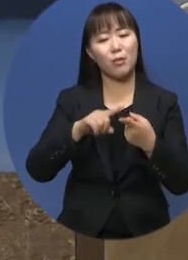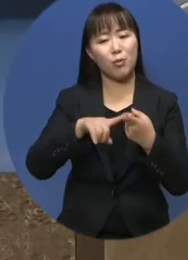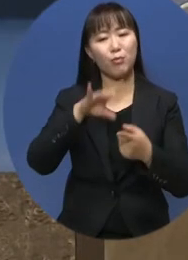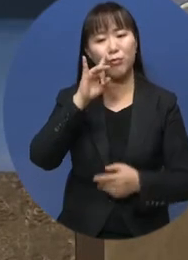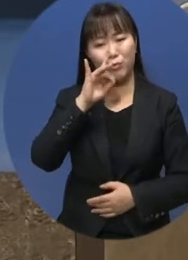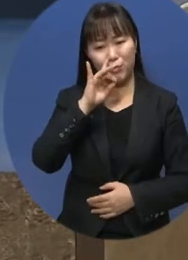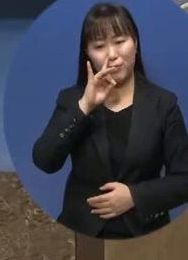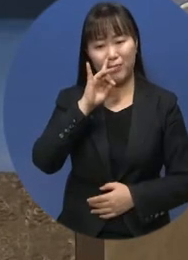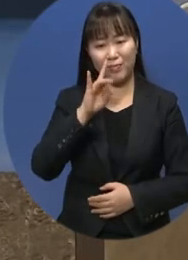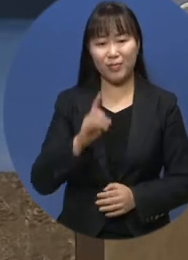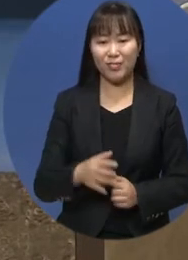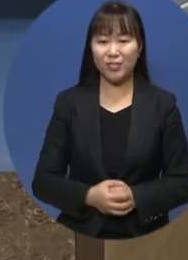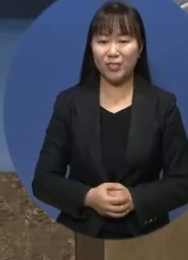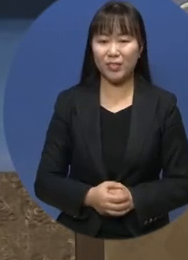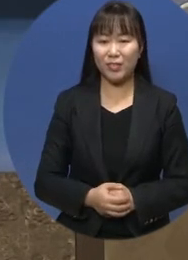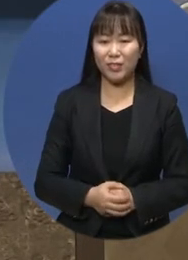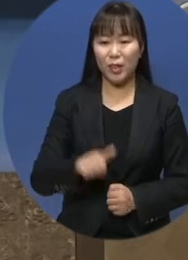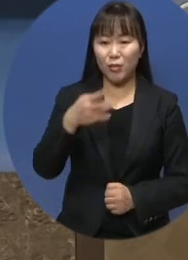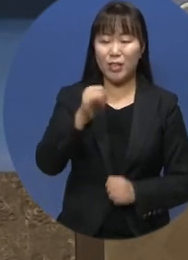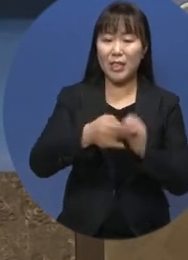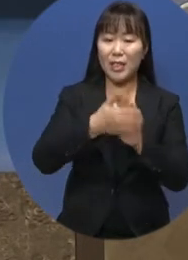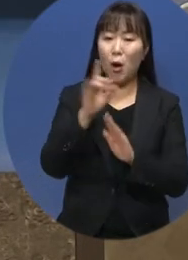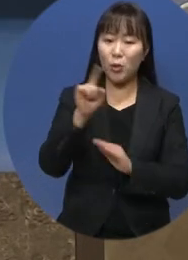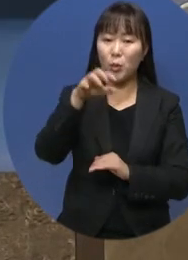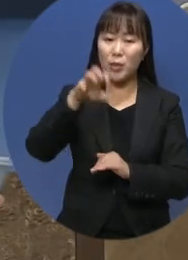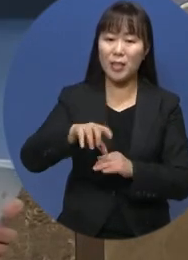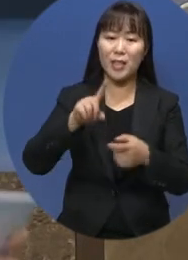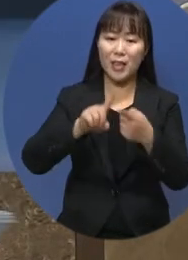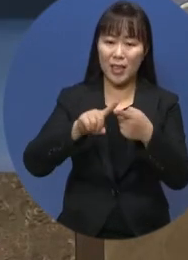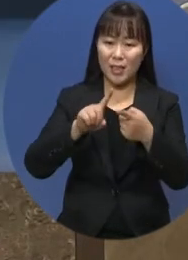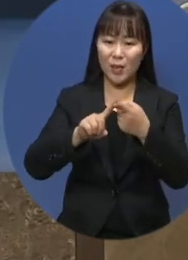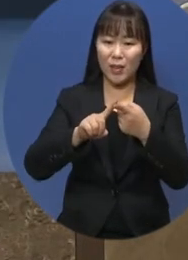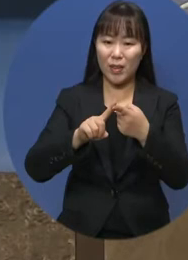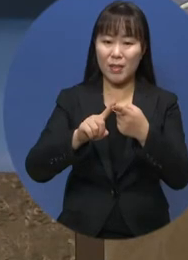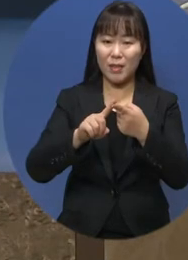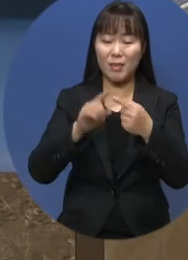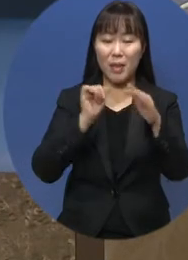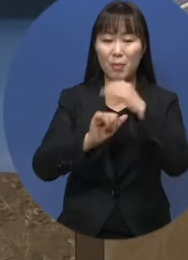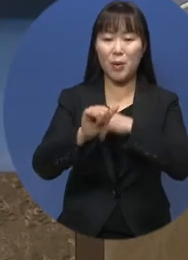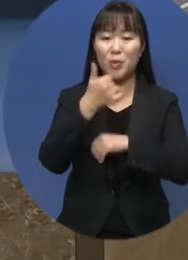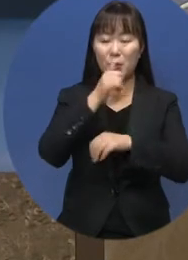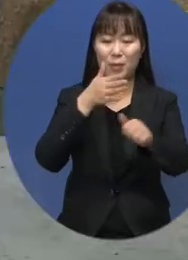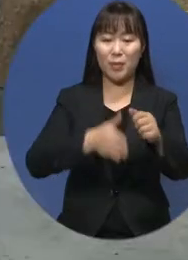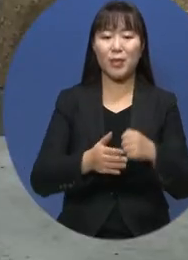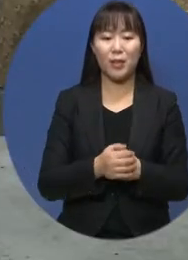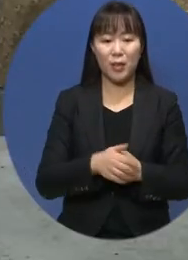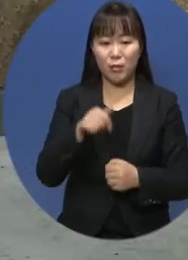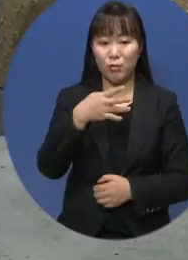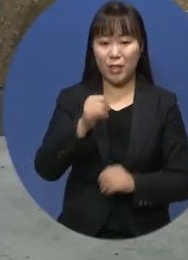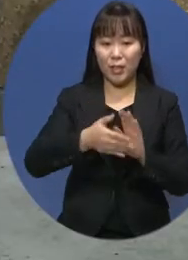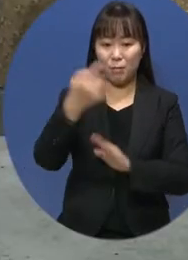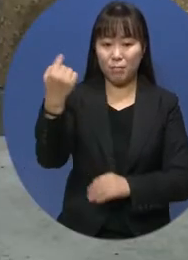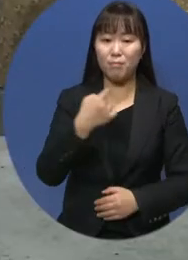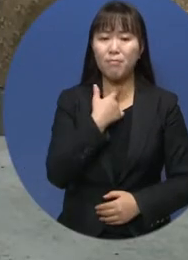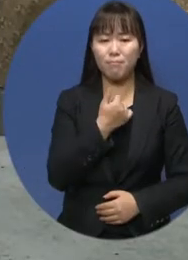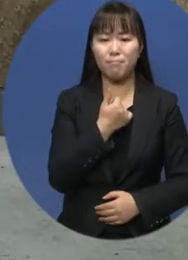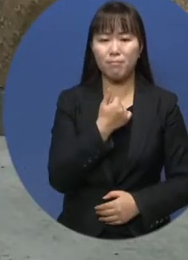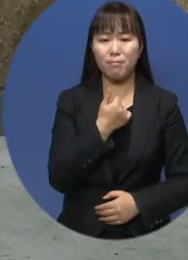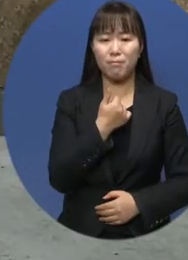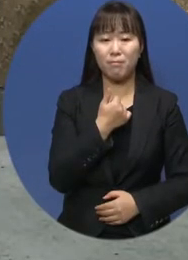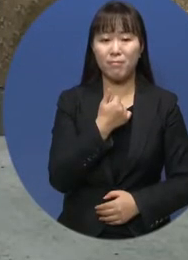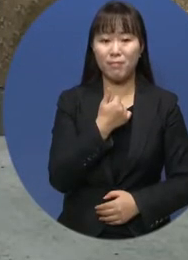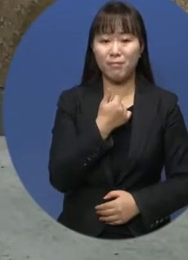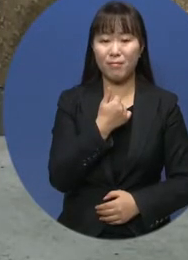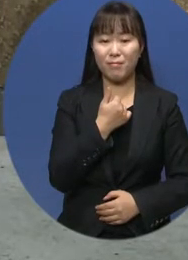궁금해 거거든요 구리 지가 어떤 것인지에 대해서 대표로 소개 말씀 다구리 씨와 보셨어요 크리시